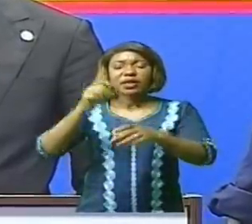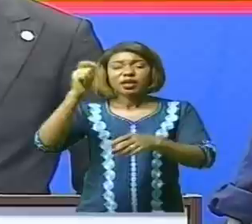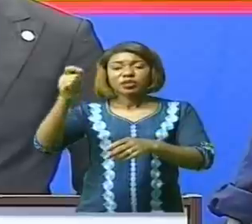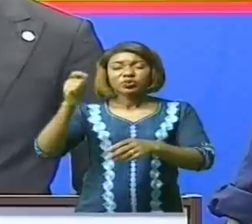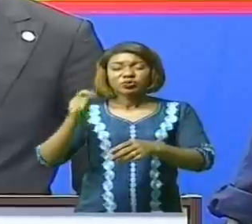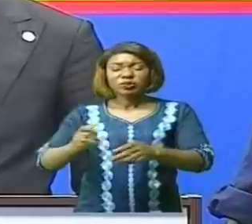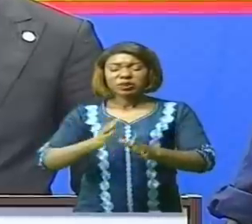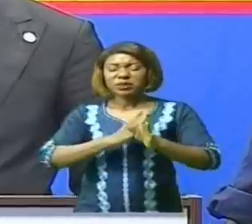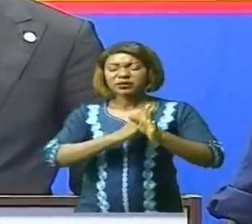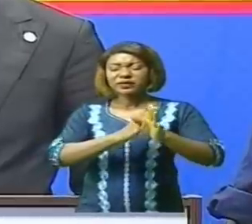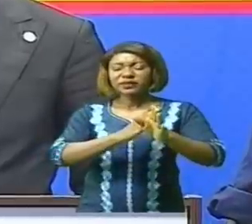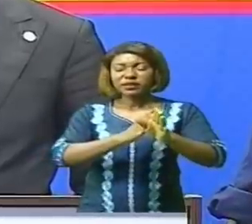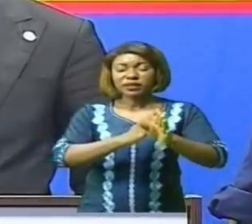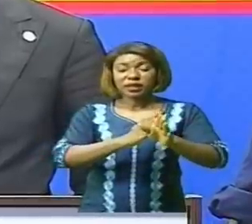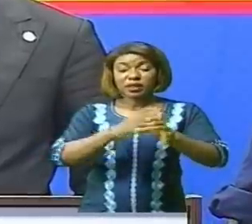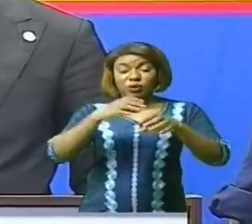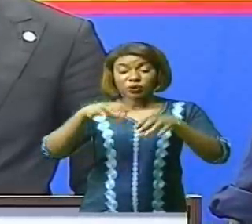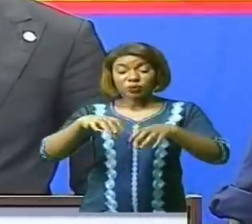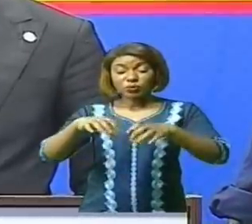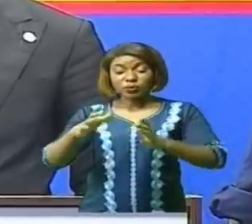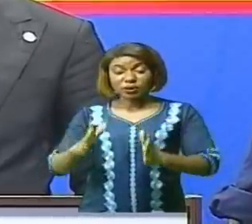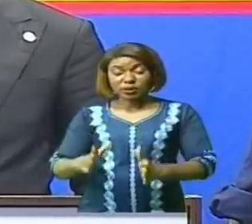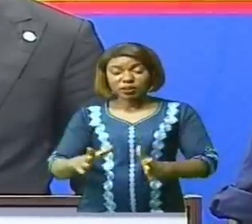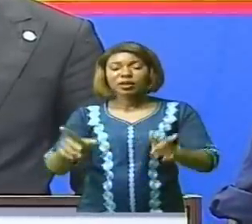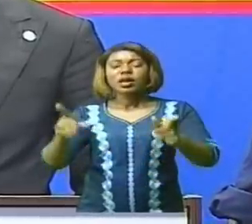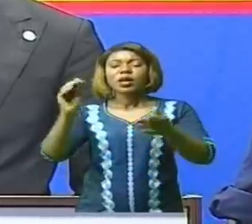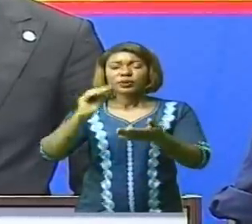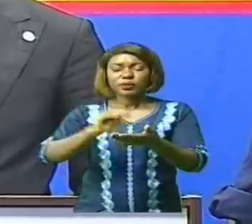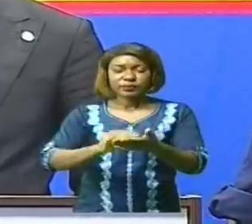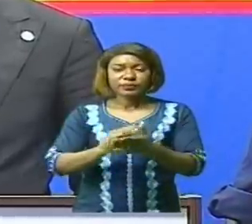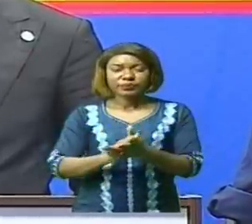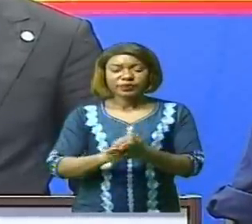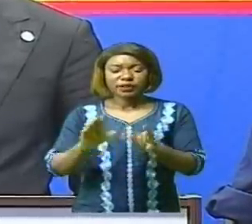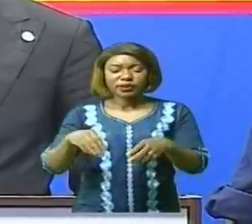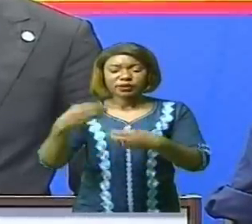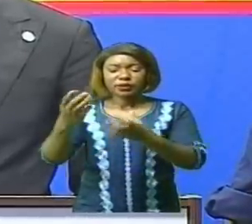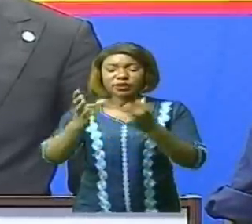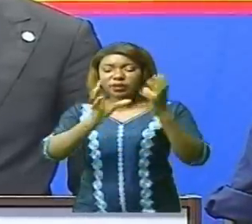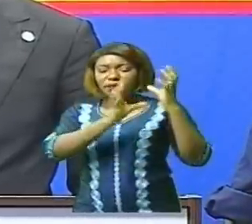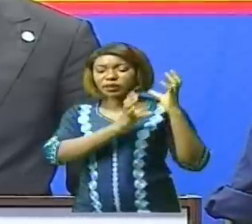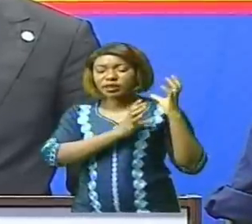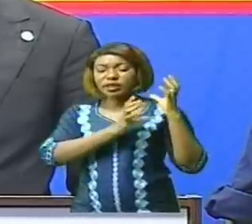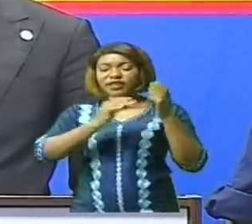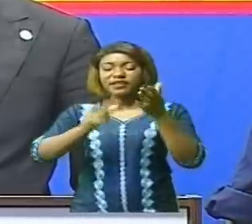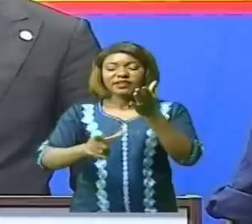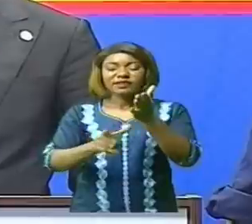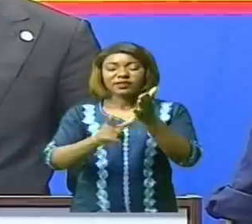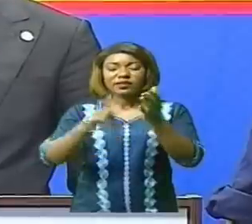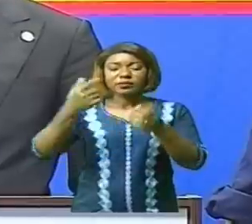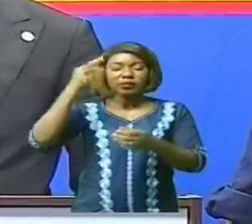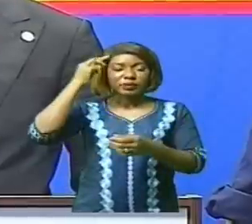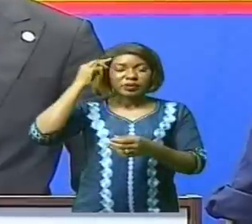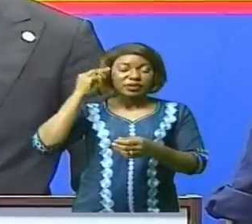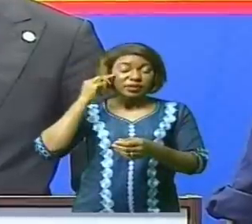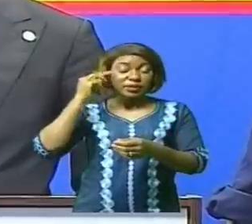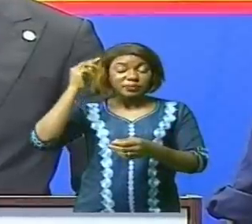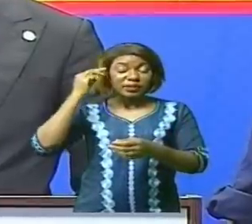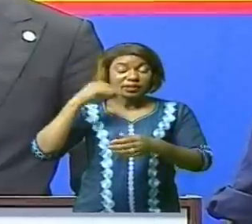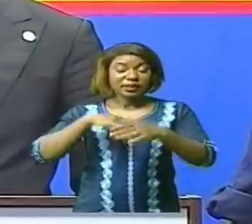défense et de sécurité. Il a en outre chargé les vice-premiers ministres, ministres de